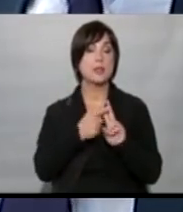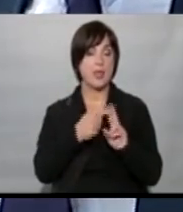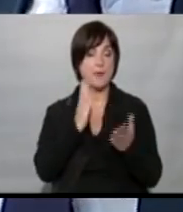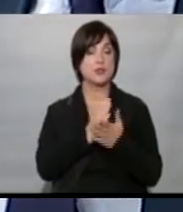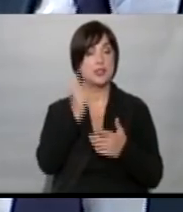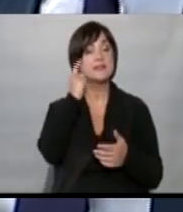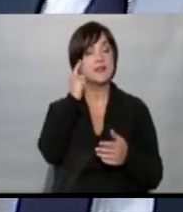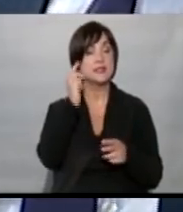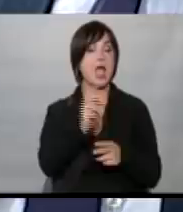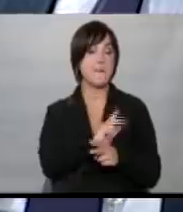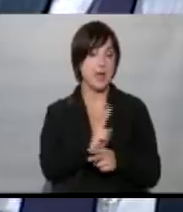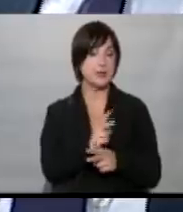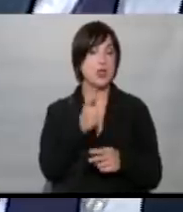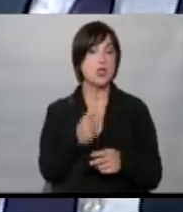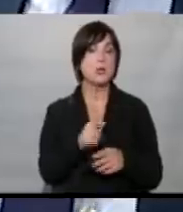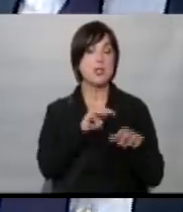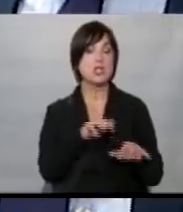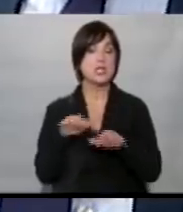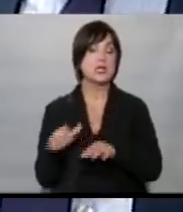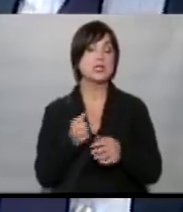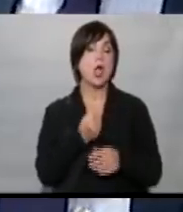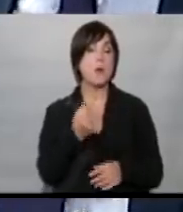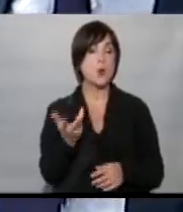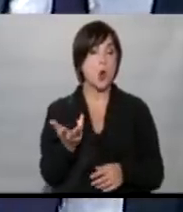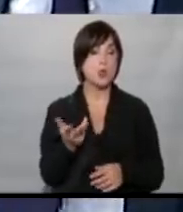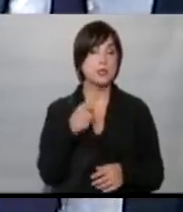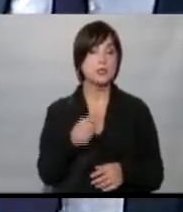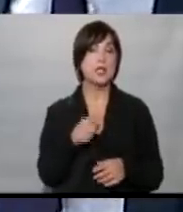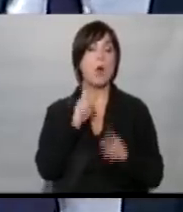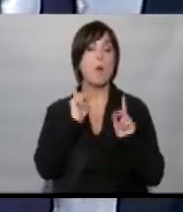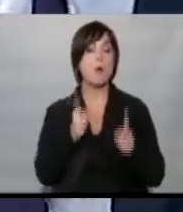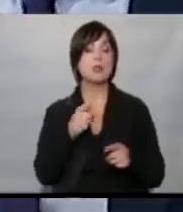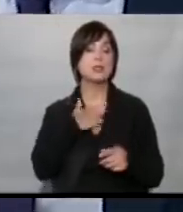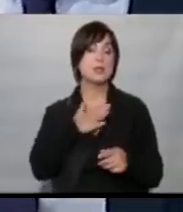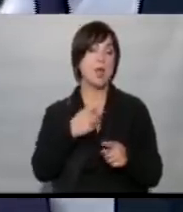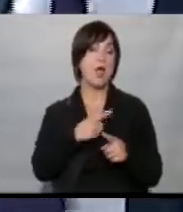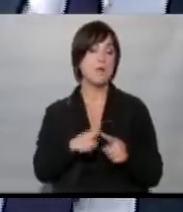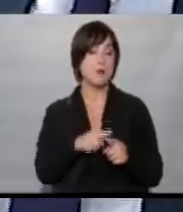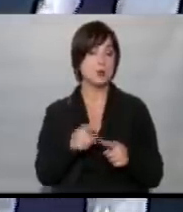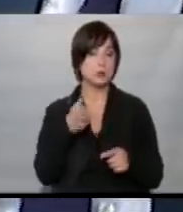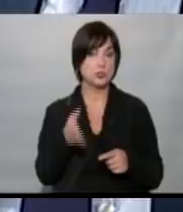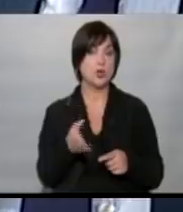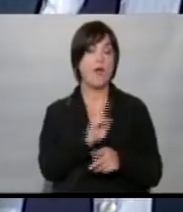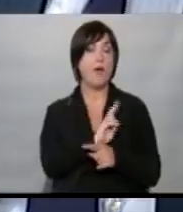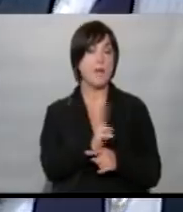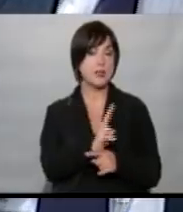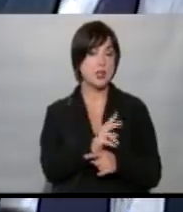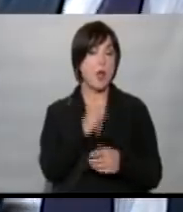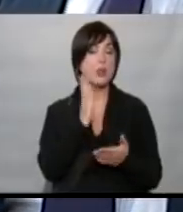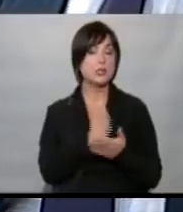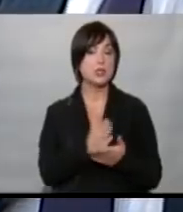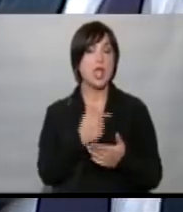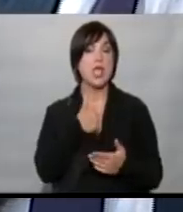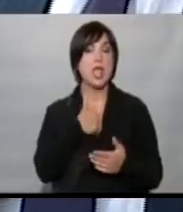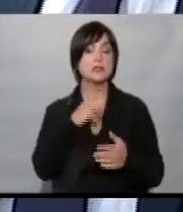свесна манипулација, и еше игра со бројки, и сега кампусот мора да се ги понесе последиците за таа манипулација, бидејќи